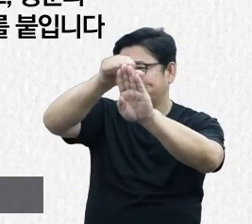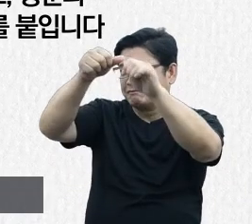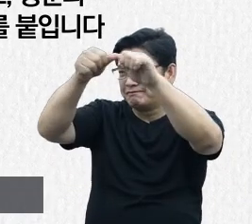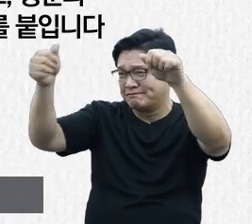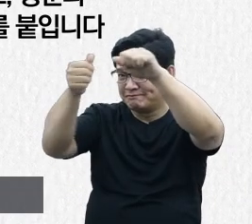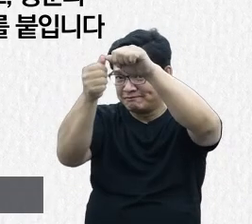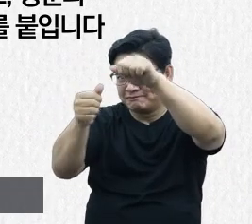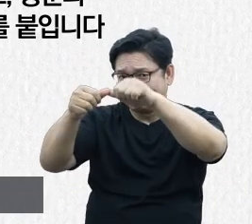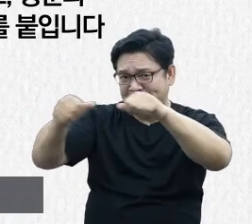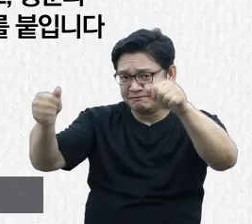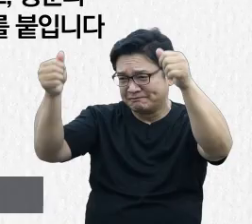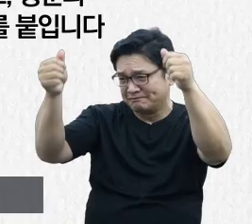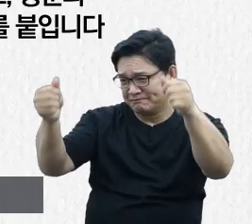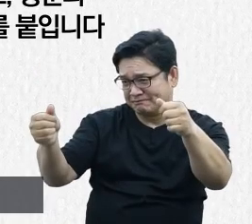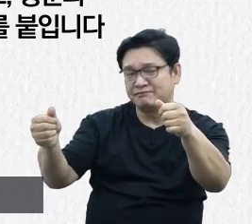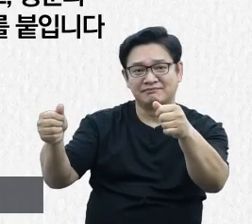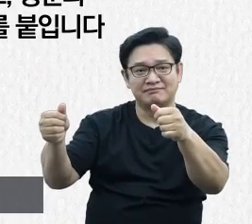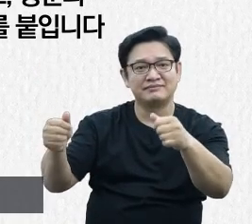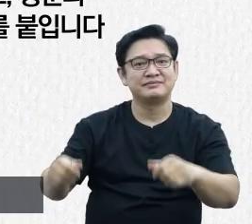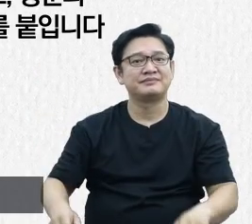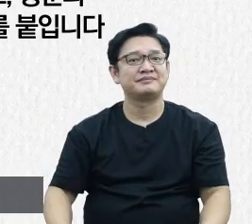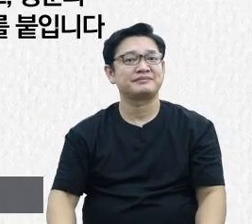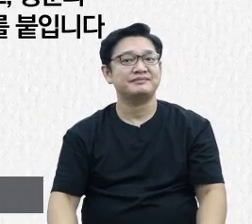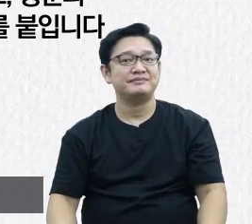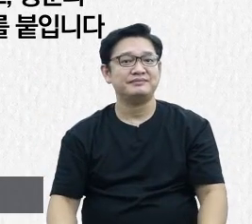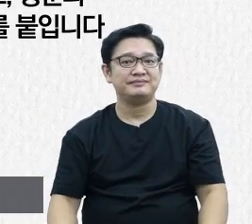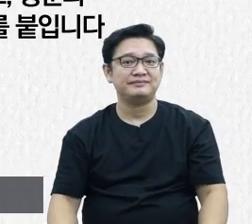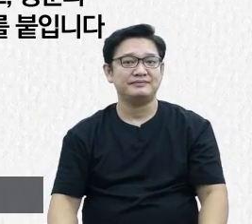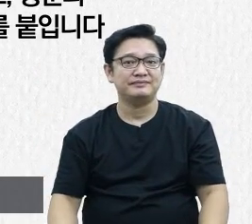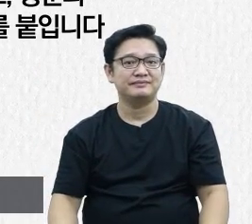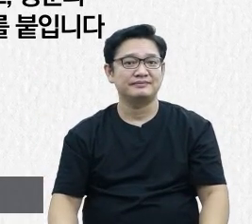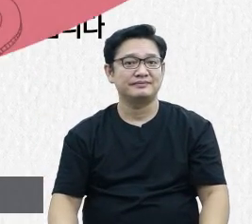창문과 창틀 사이에 테이프를 붙여둡니다.